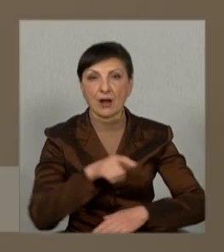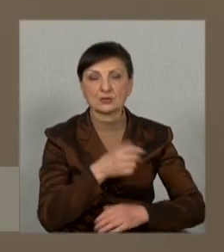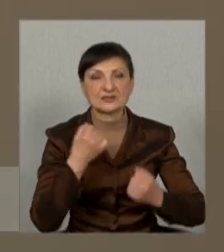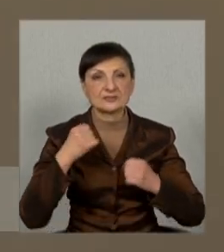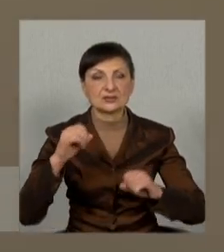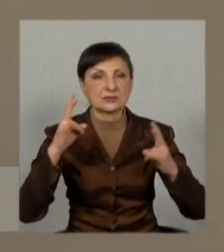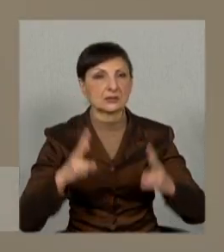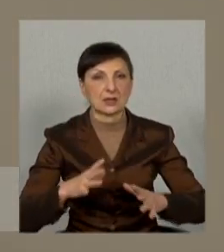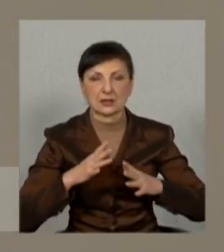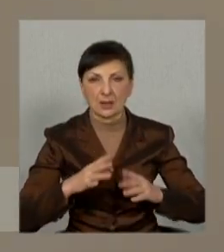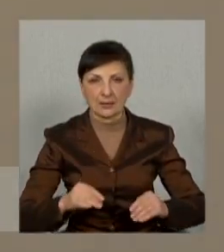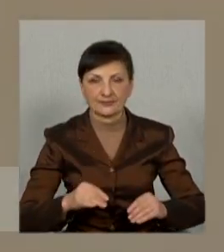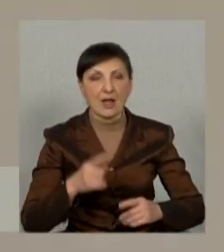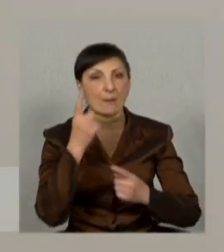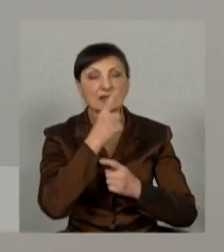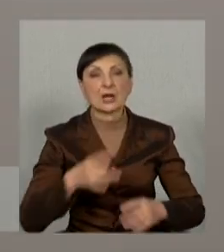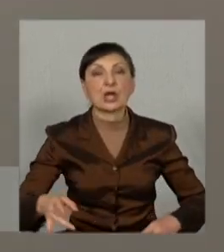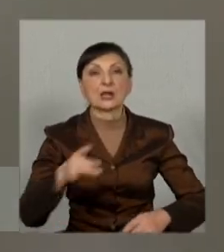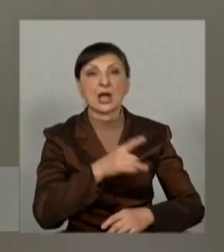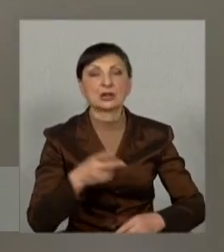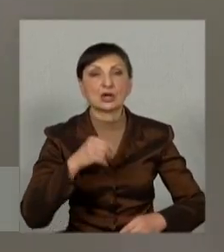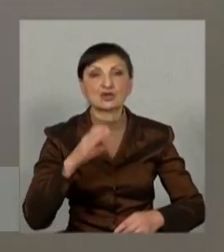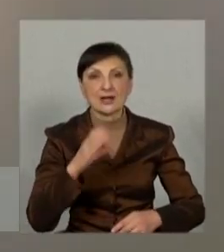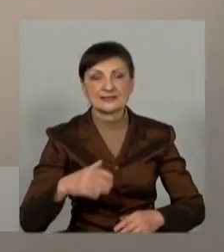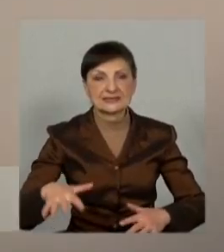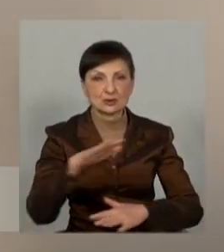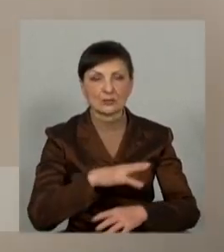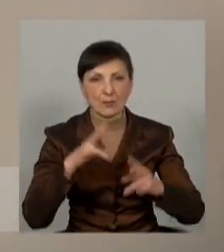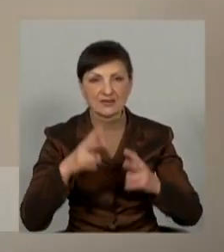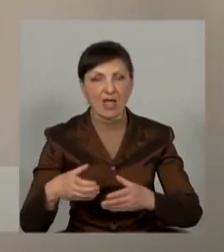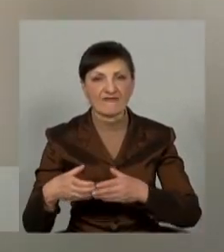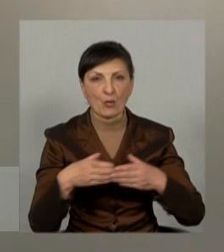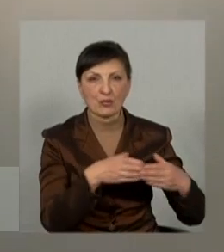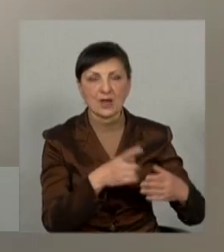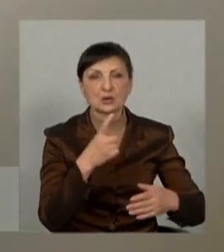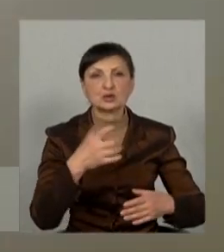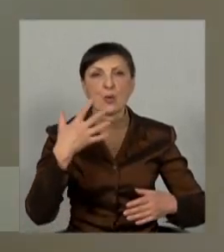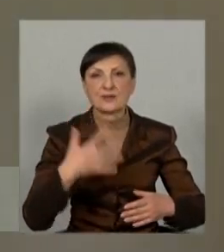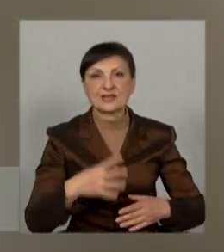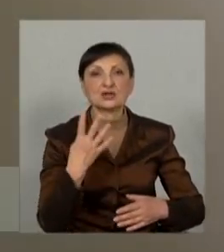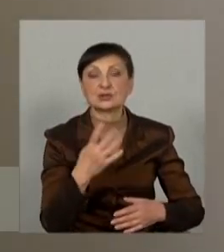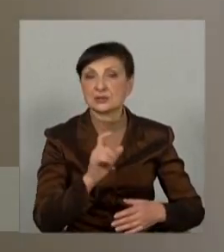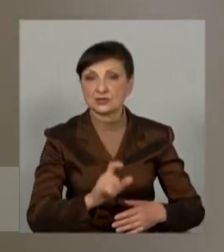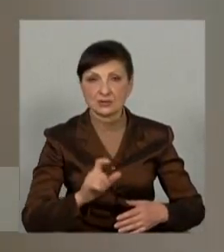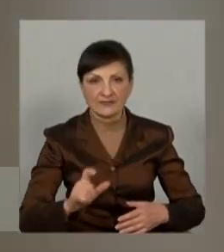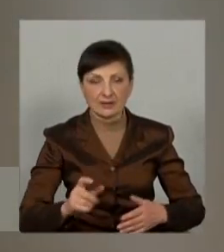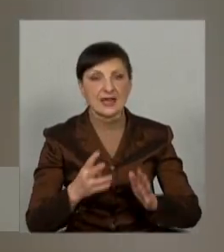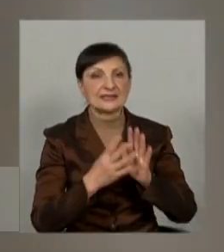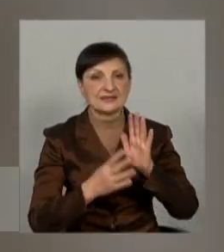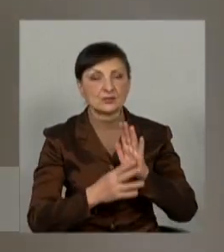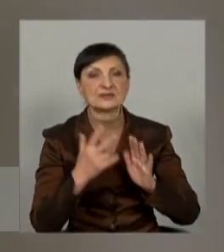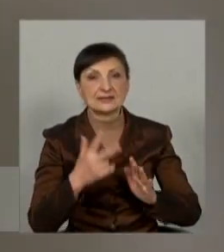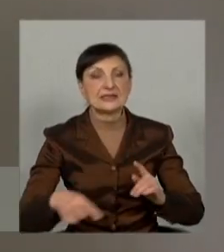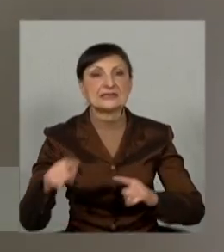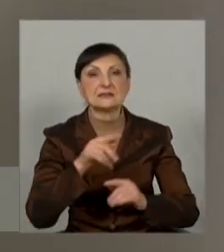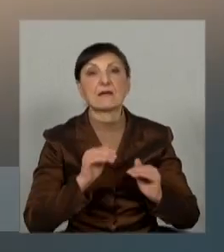избежать несчастных случаев. По данным регионального ДЧС, из зоны бедствия эвакуировано 154 человека, 93 из